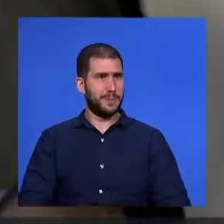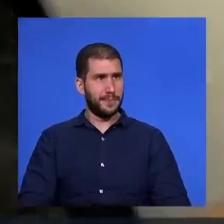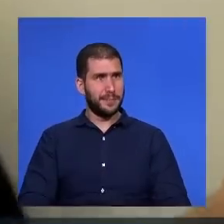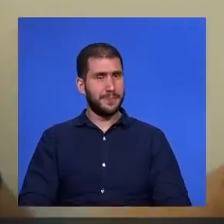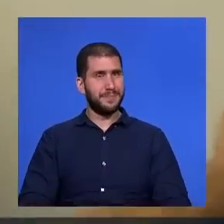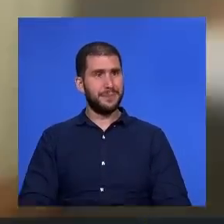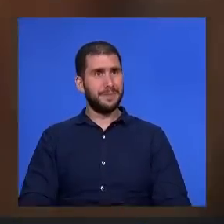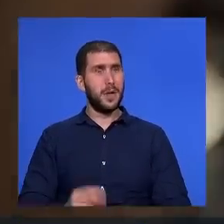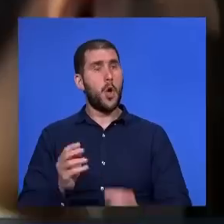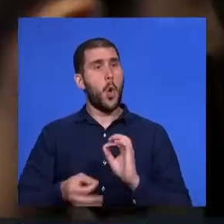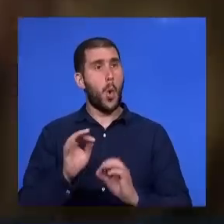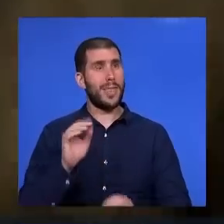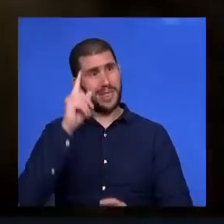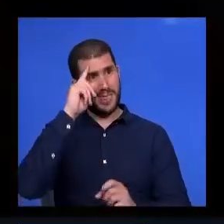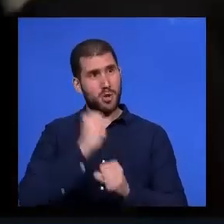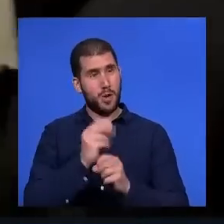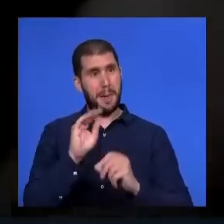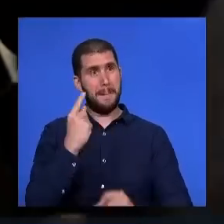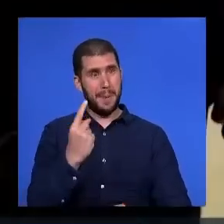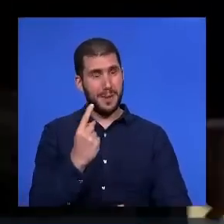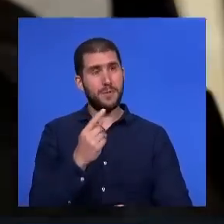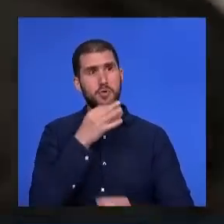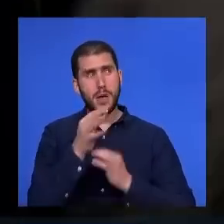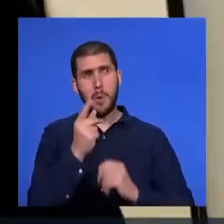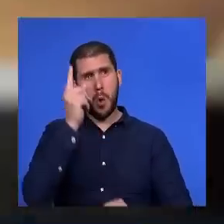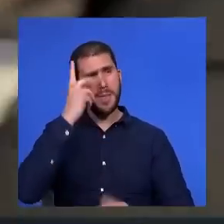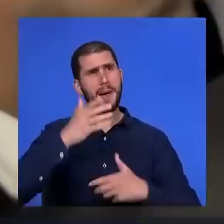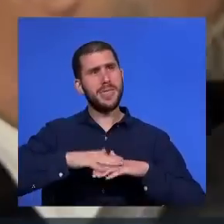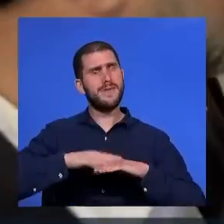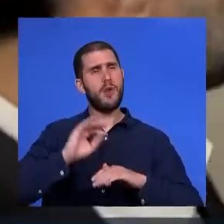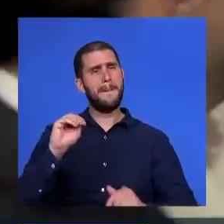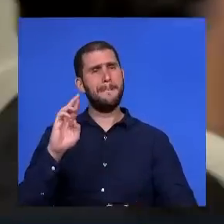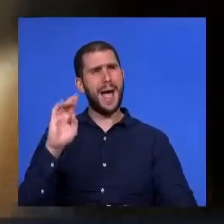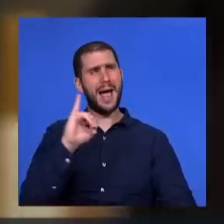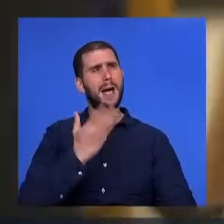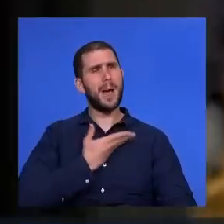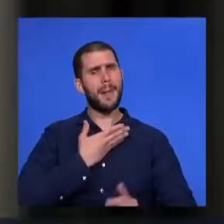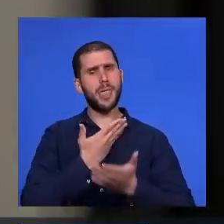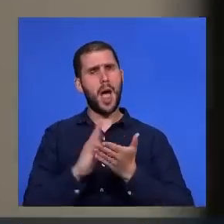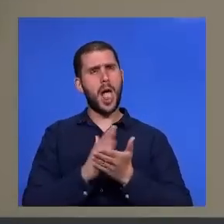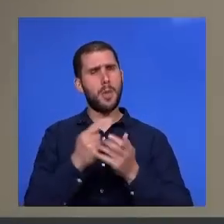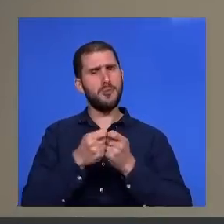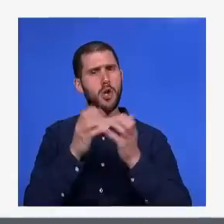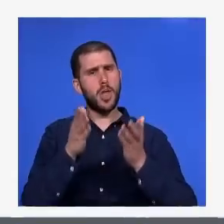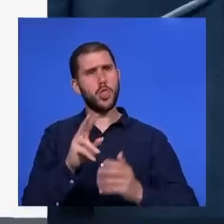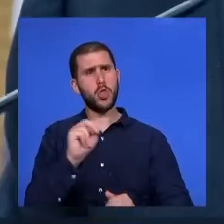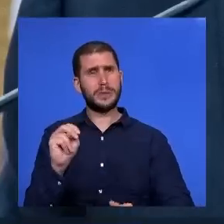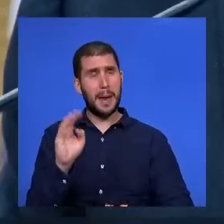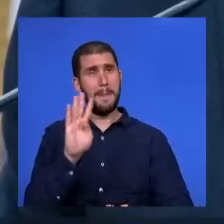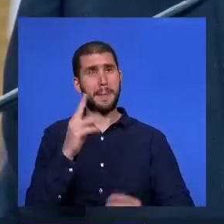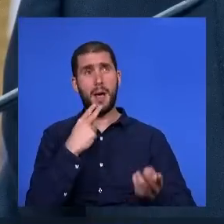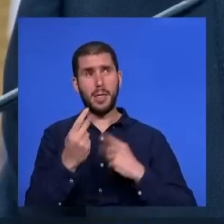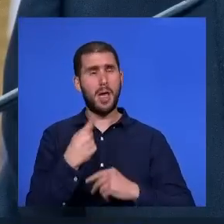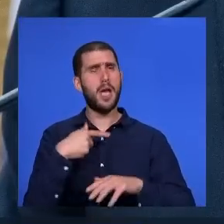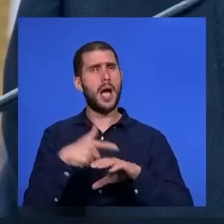הזה. עורכי הדין התעקשו עם נתניהו, ושאלו אם לא ידע מה תפקידה של מררי בקבלת ההחלטות בעניינו. נתניהו השיב, אני